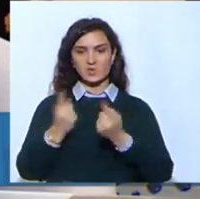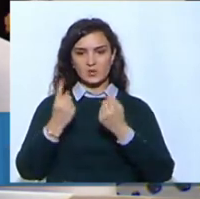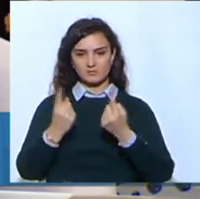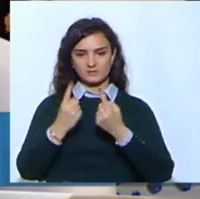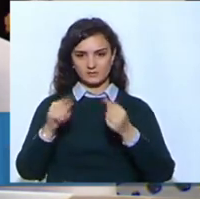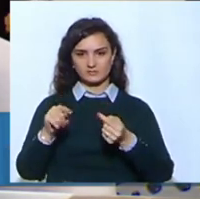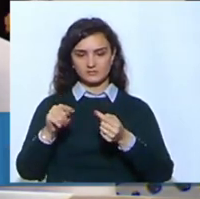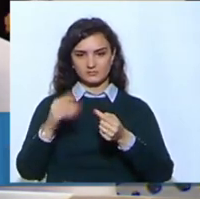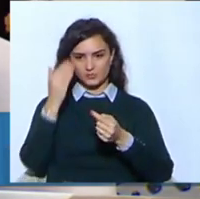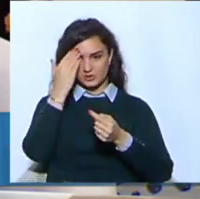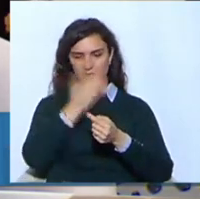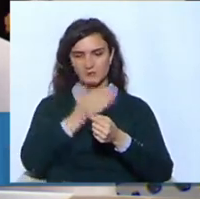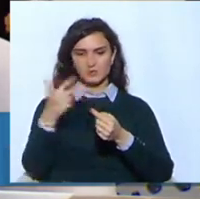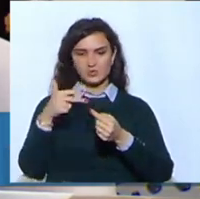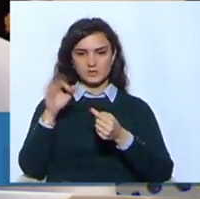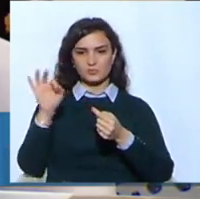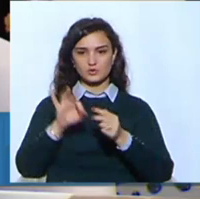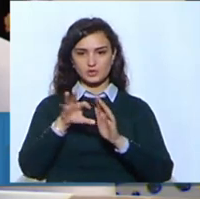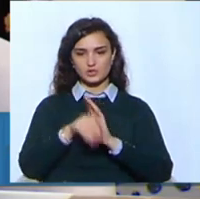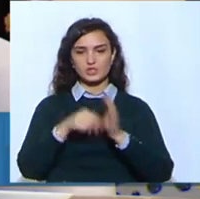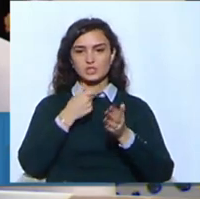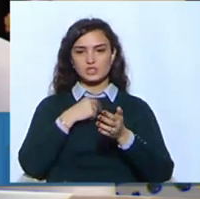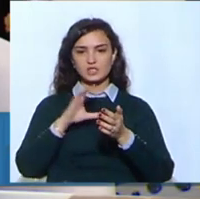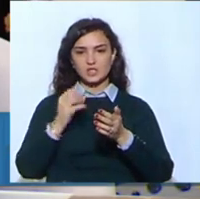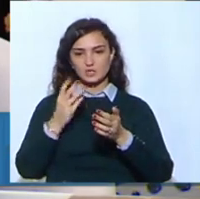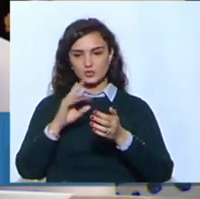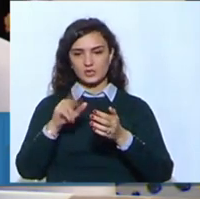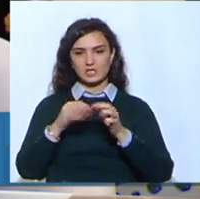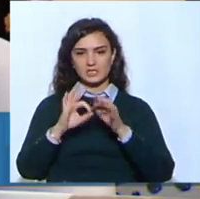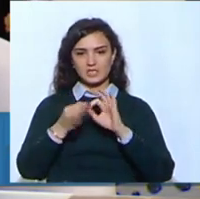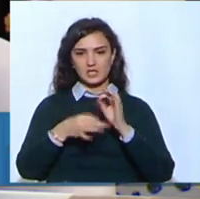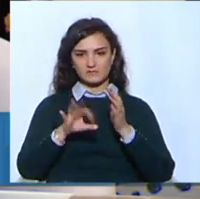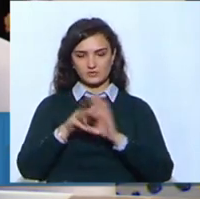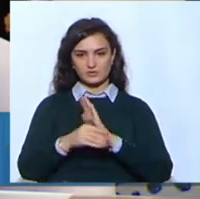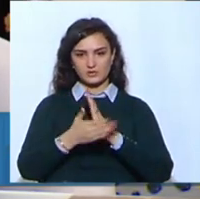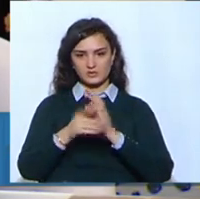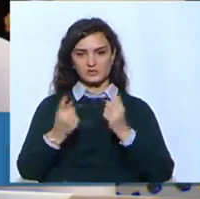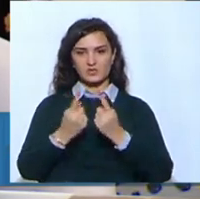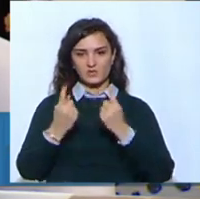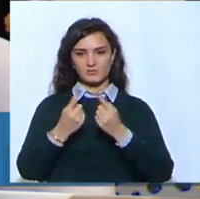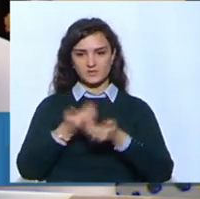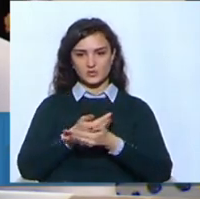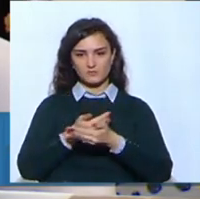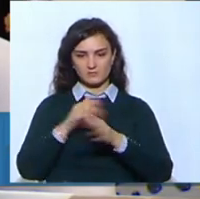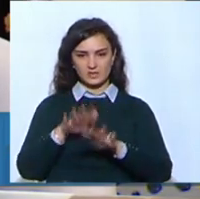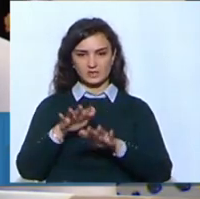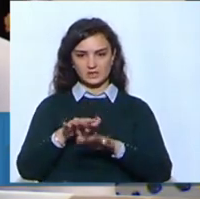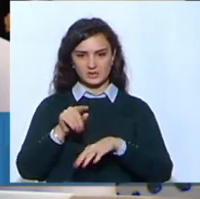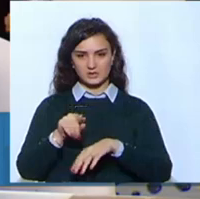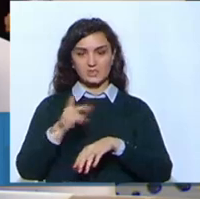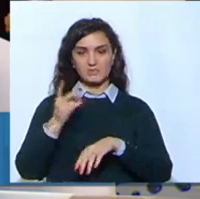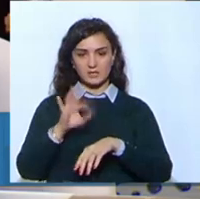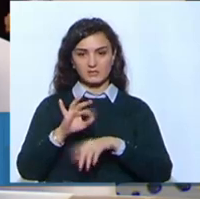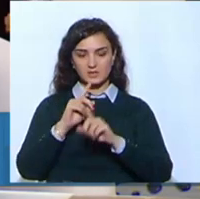ჩვეულებრივად მოსახლეობის 30%-ში საშოშიდან ნაწლავებში ბინადრობს. ანუ ეს მისი საცხოვრებელი ადგილია, ესე ვთქვა.